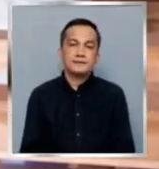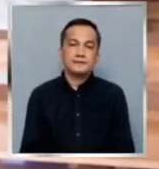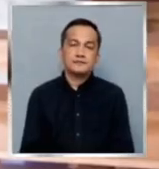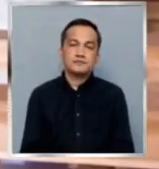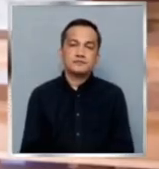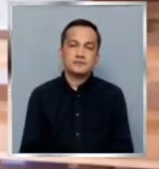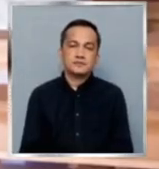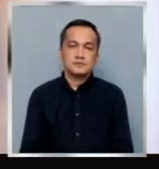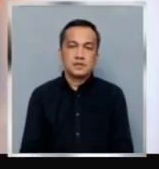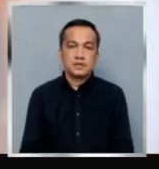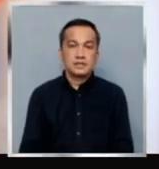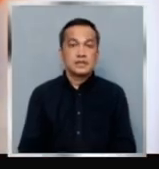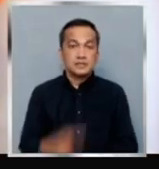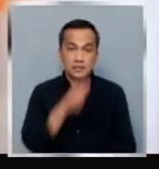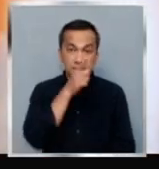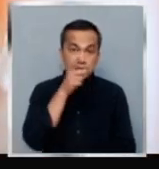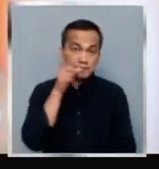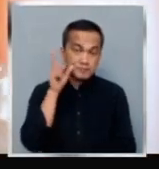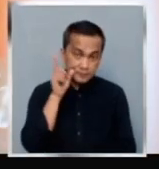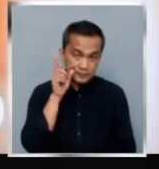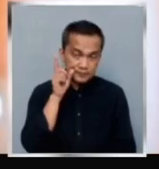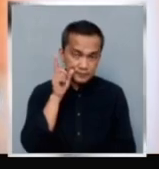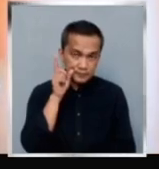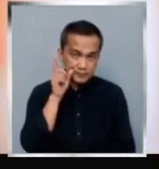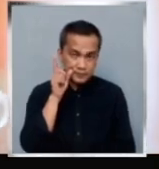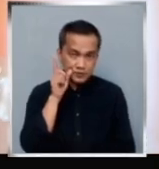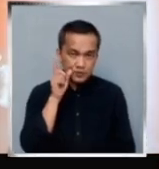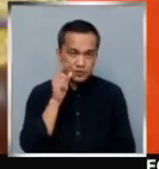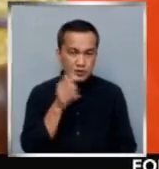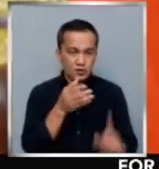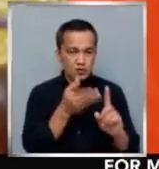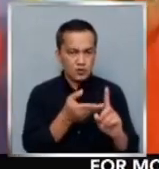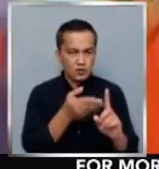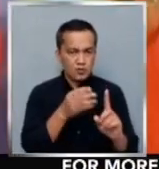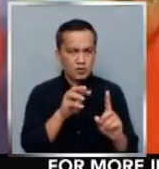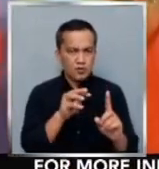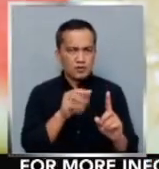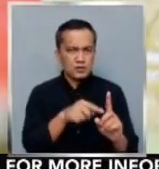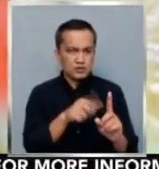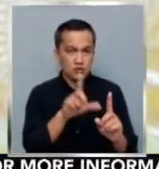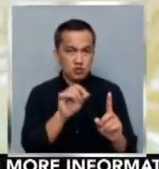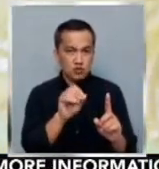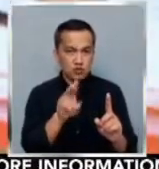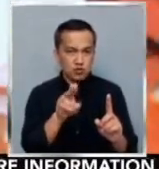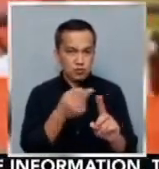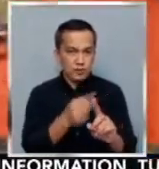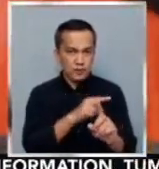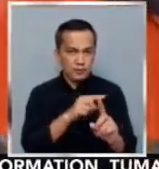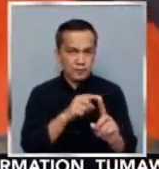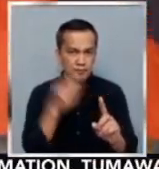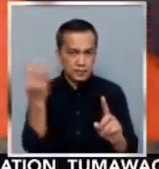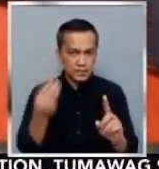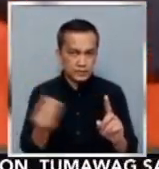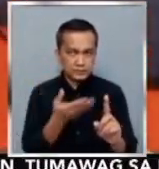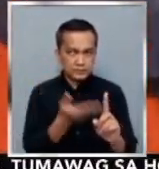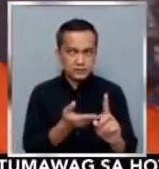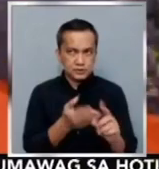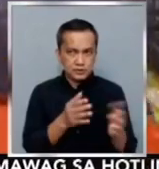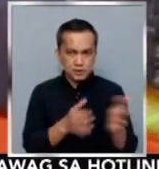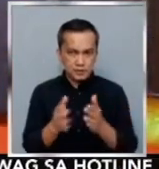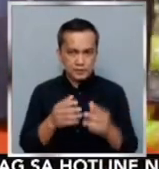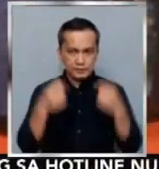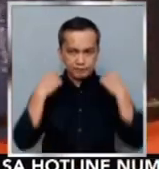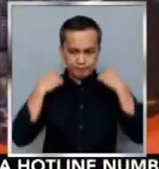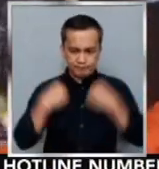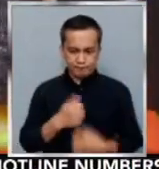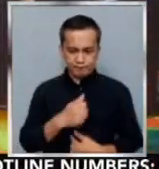Tuwing Semana Santa, si Waterloo, Mulalipas City, Batangas, hinahanda ang kanyang mga anting-anting. Hindi lang po apat